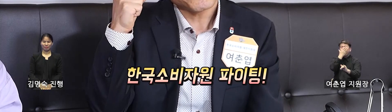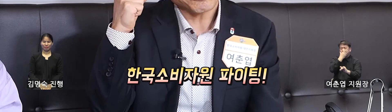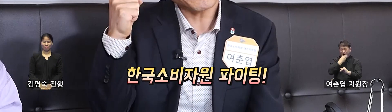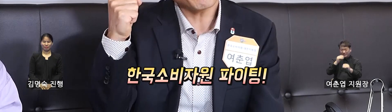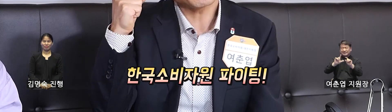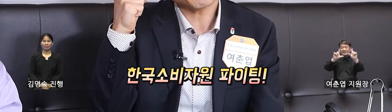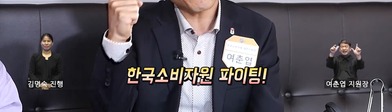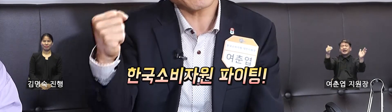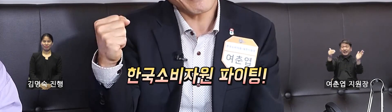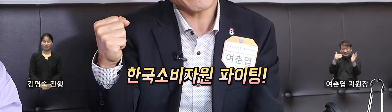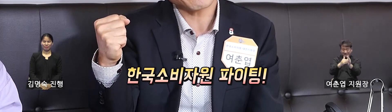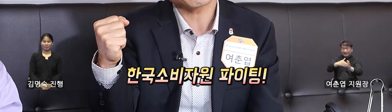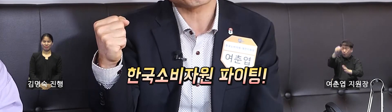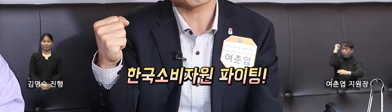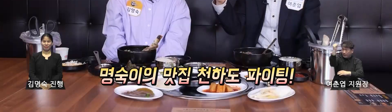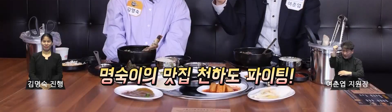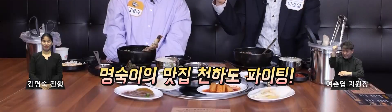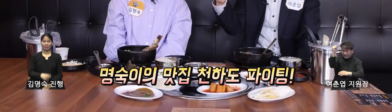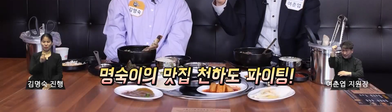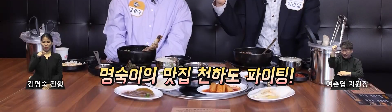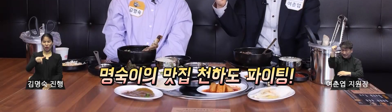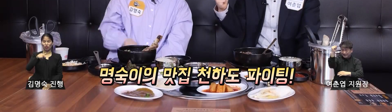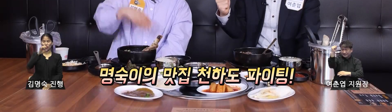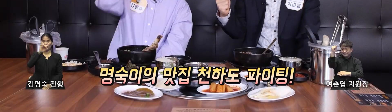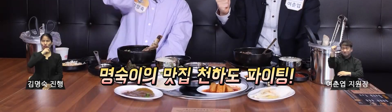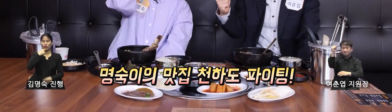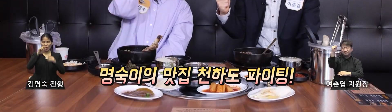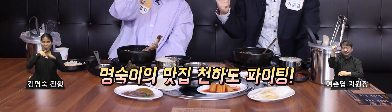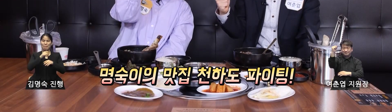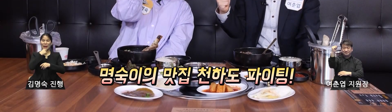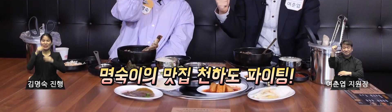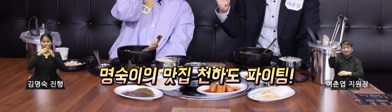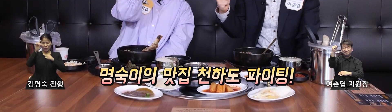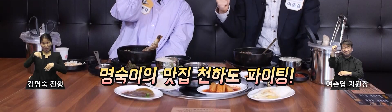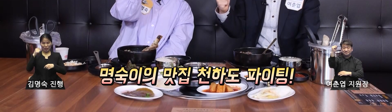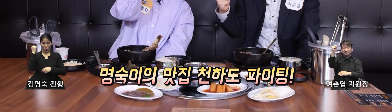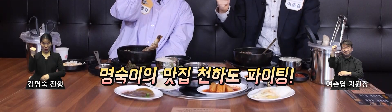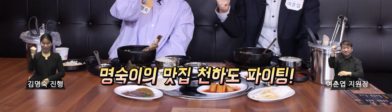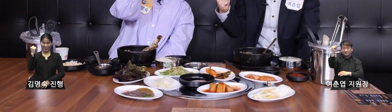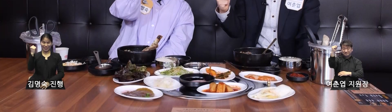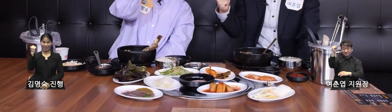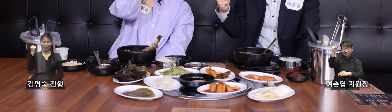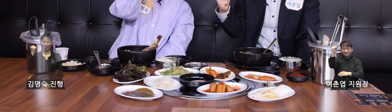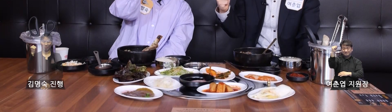소비자원 화이팅! 명수의 맛집 전화도 화이팅!